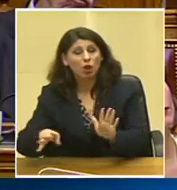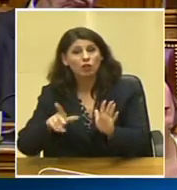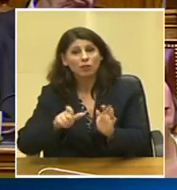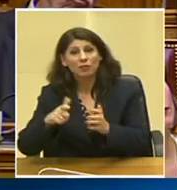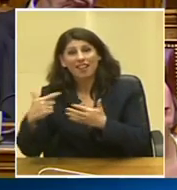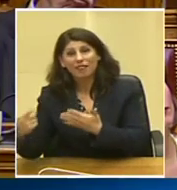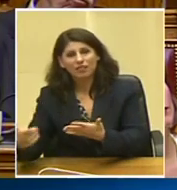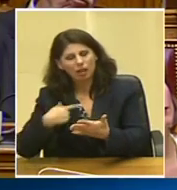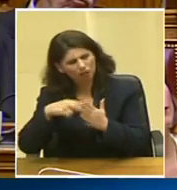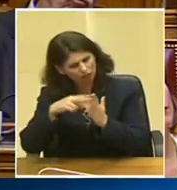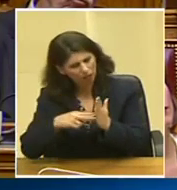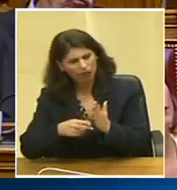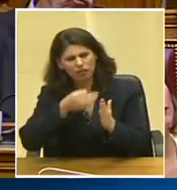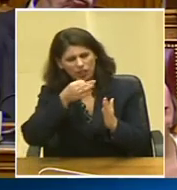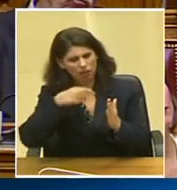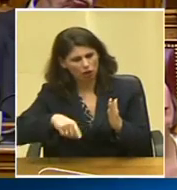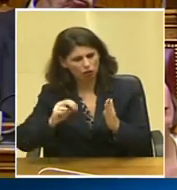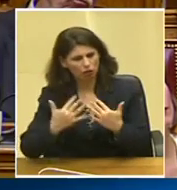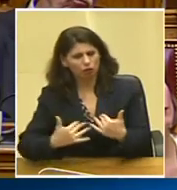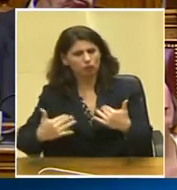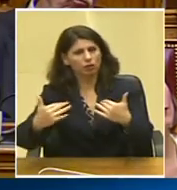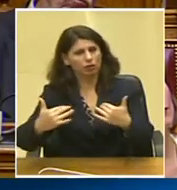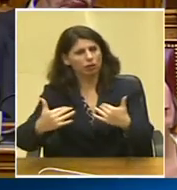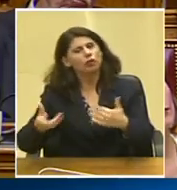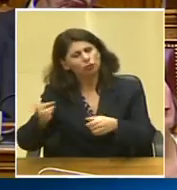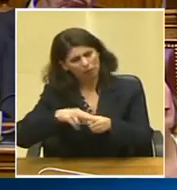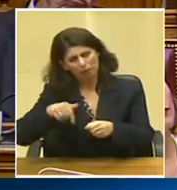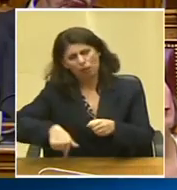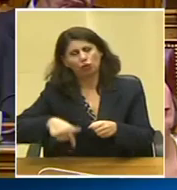διάβασα και τις δηλώσεις στη Βουλή του αείμνηστου Ευάγγελου Αβέρου.